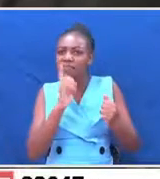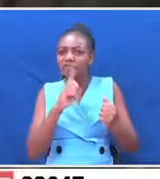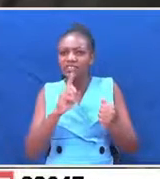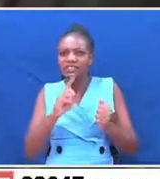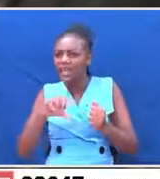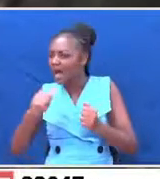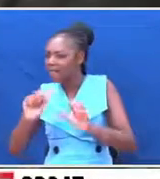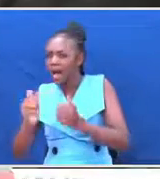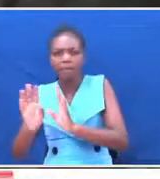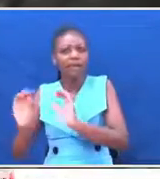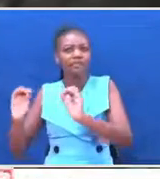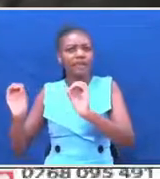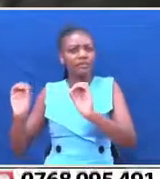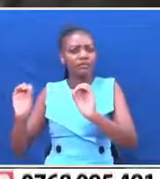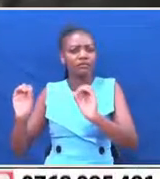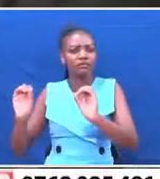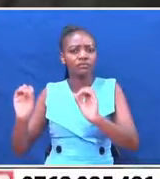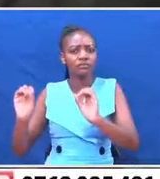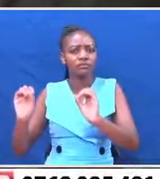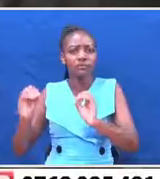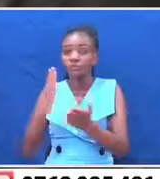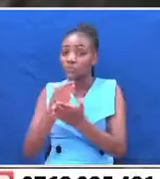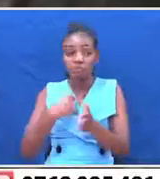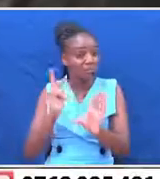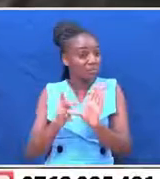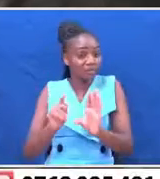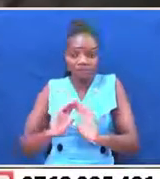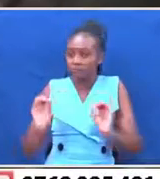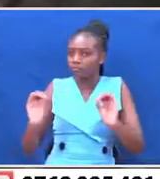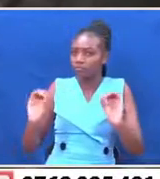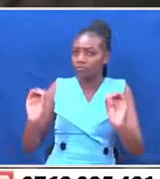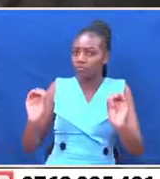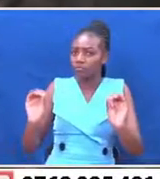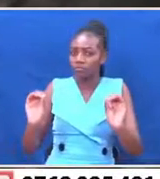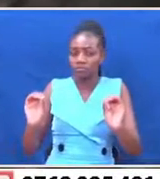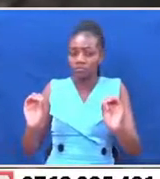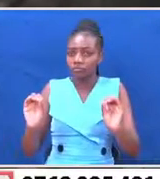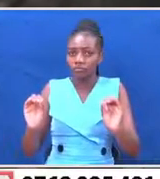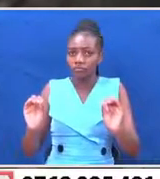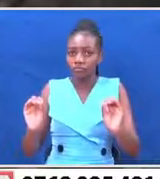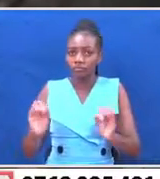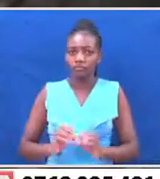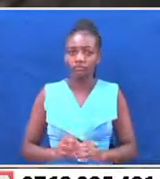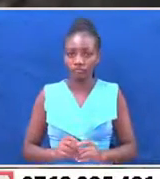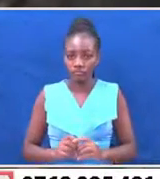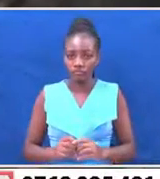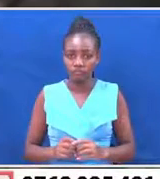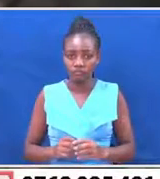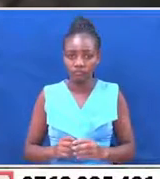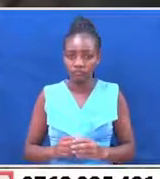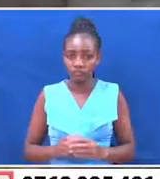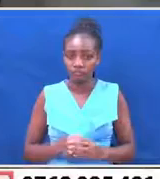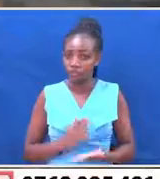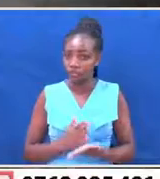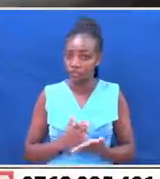attended. There is no other meeting in which I participated and I was asked for an opinion and I refused to give. There was no other